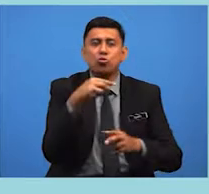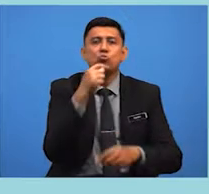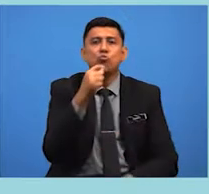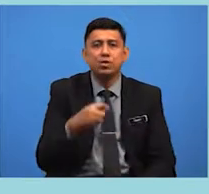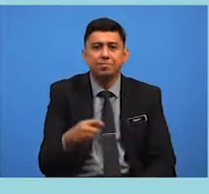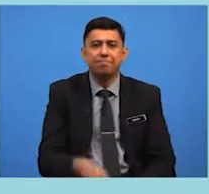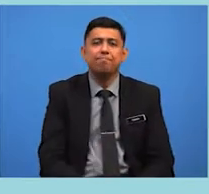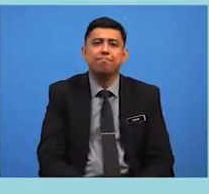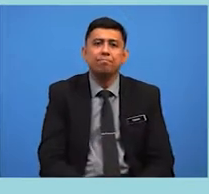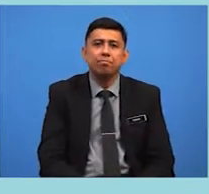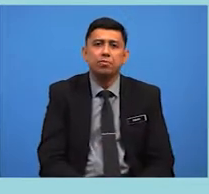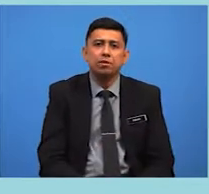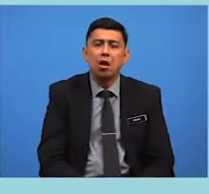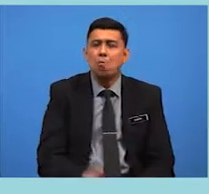tuanya.